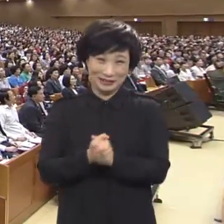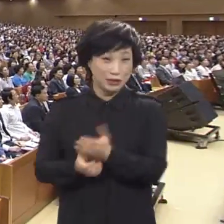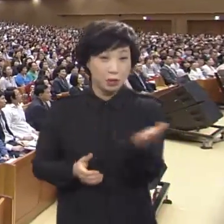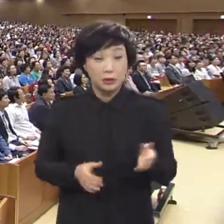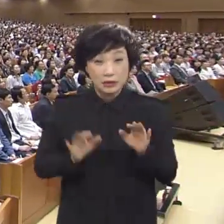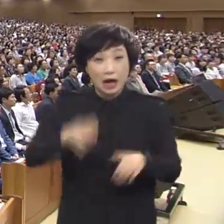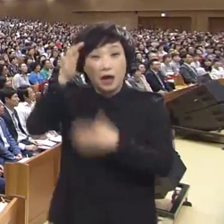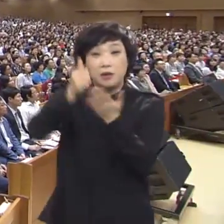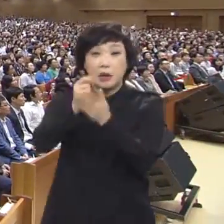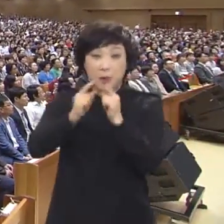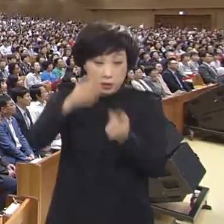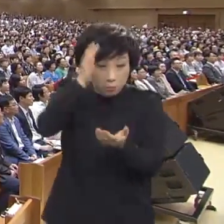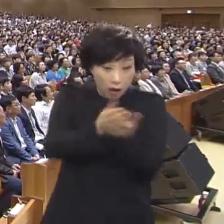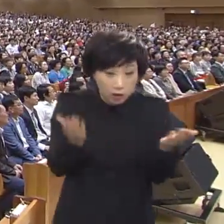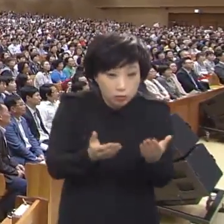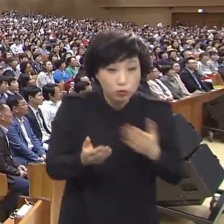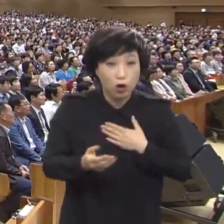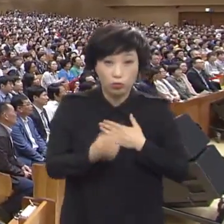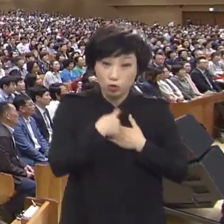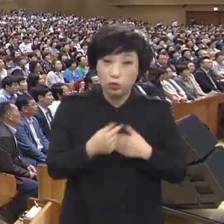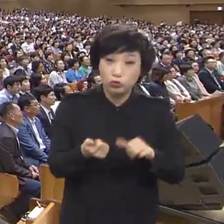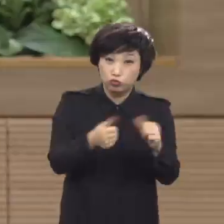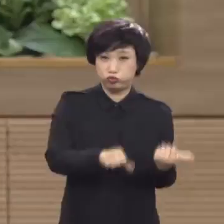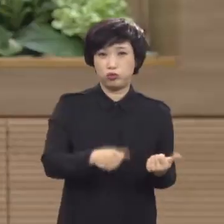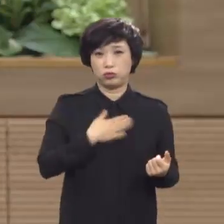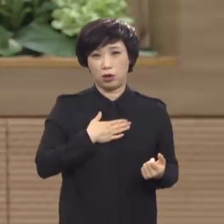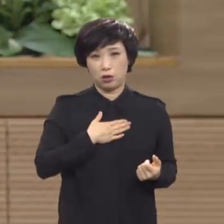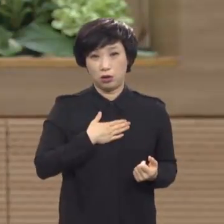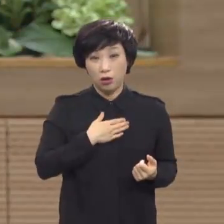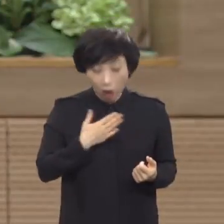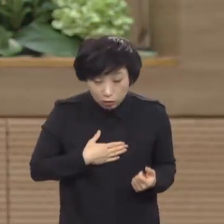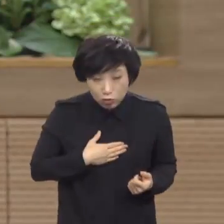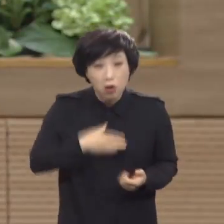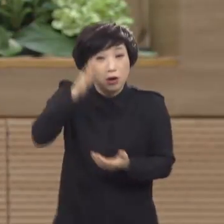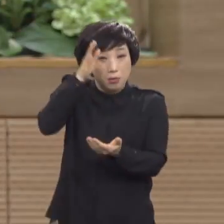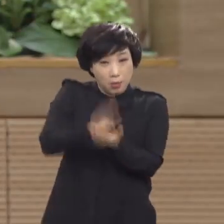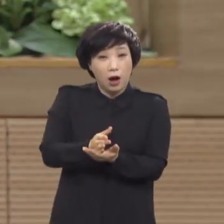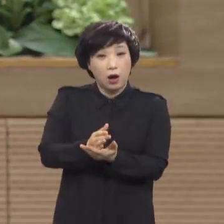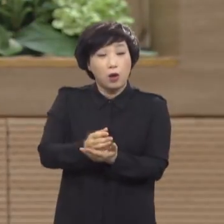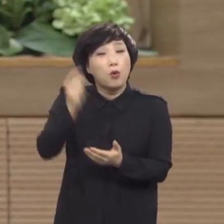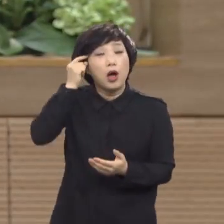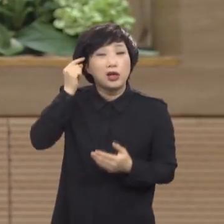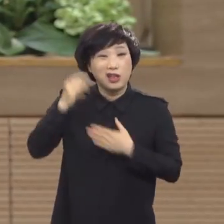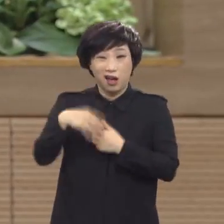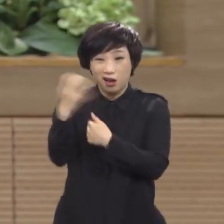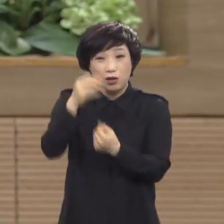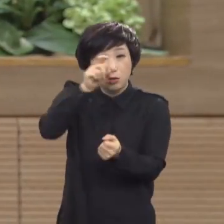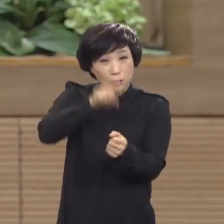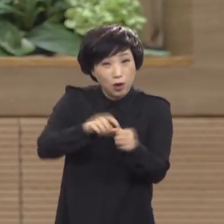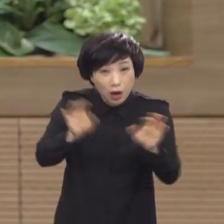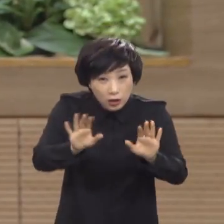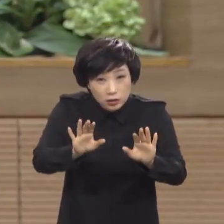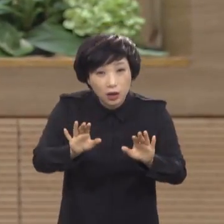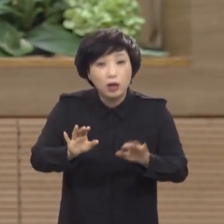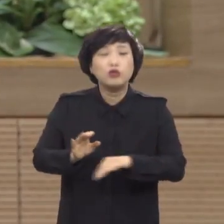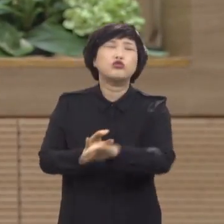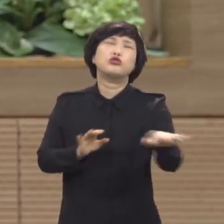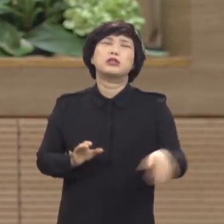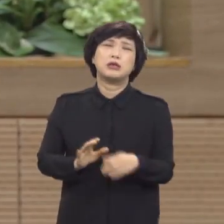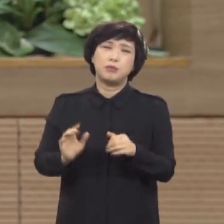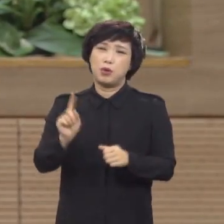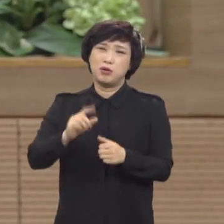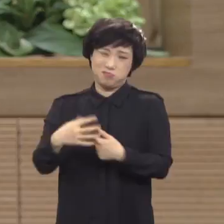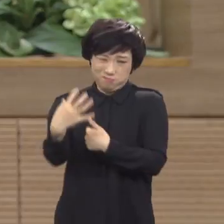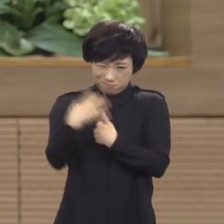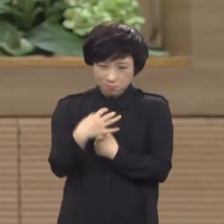하지 말라는 것은 하면 죽으니까 하지 마. 이것은 간섭이 아니고, 우리는 독재가